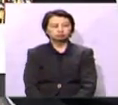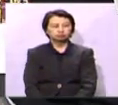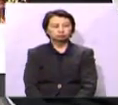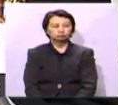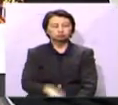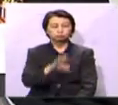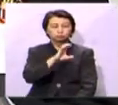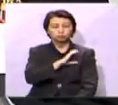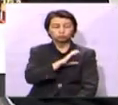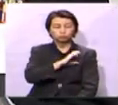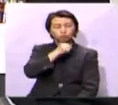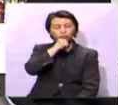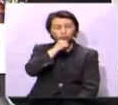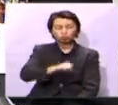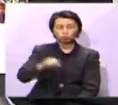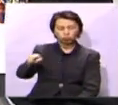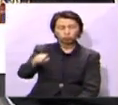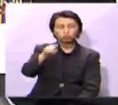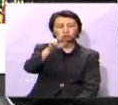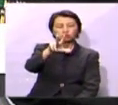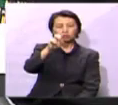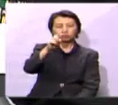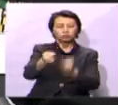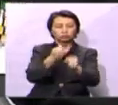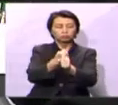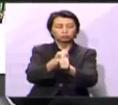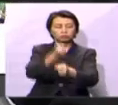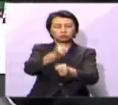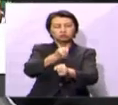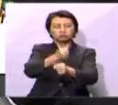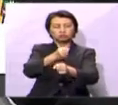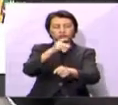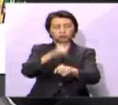Anggota polis yang berumur 30-an bertugas di cawangan